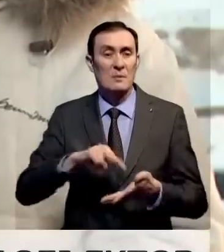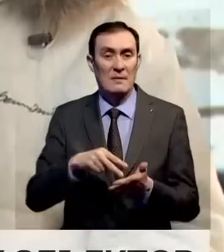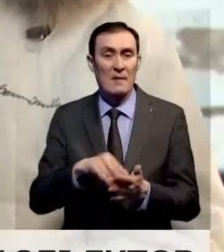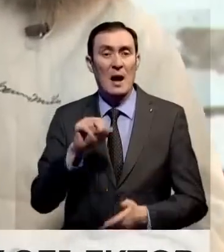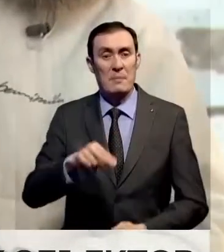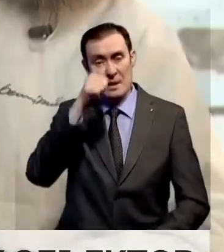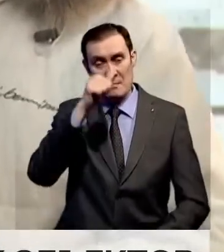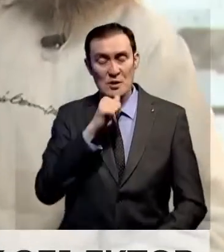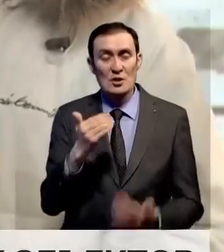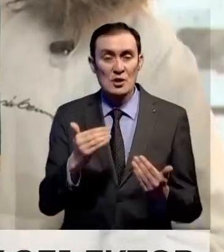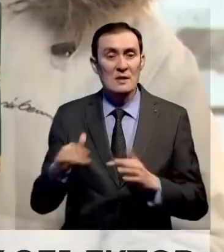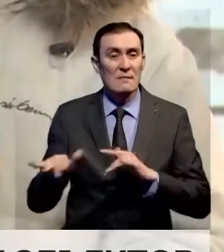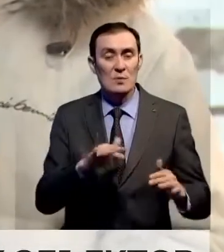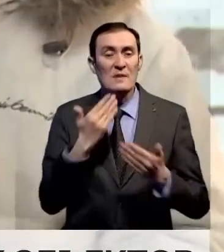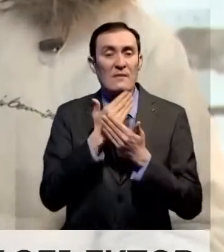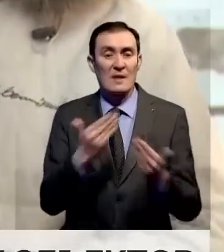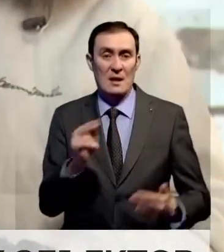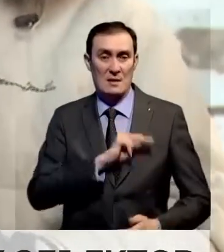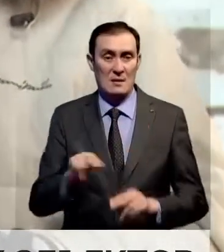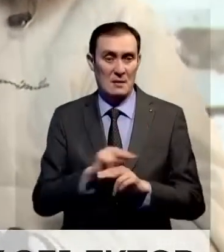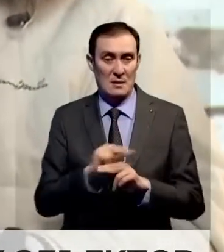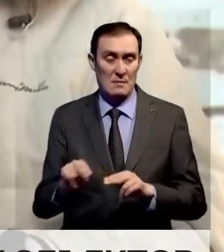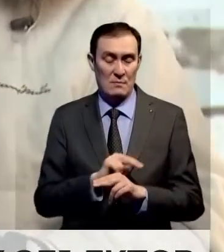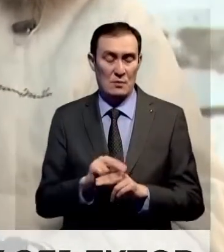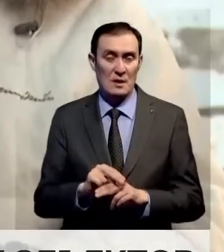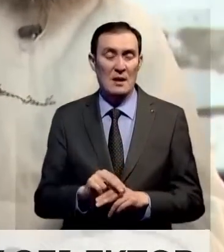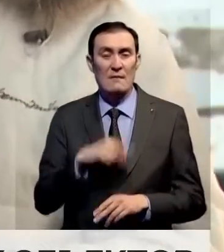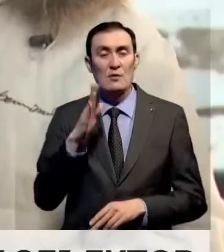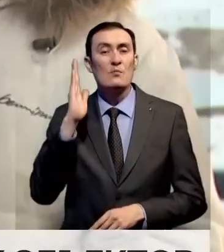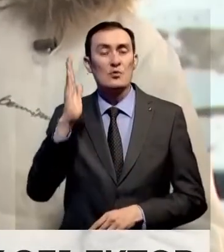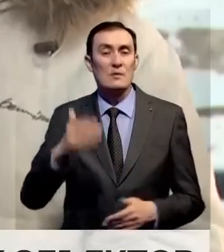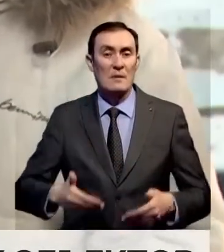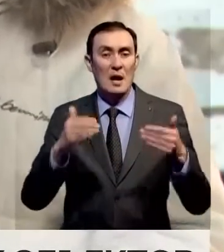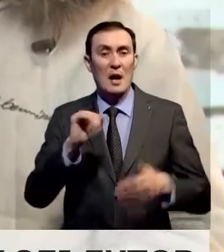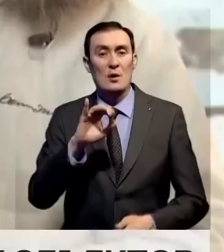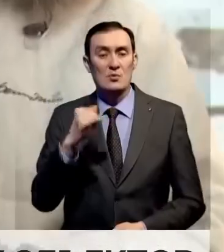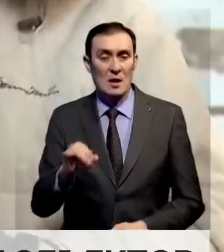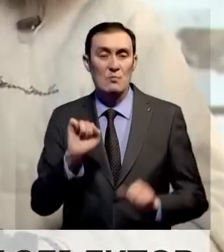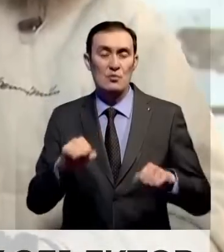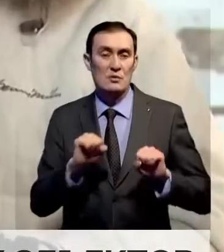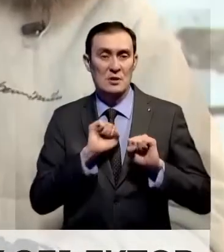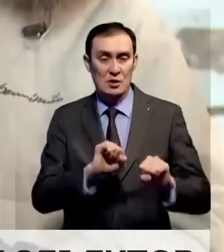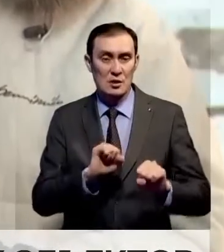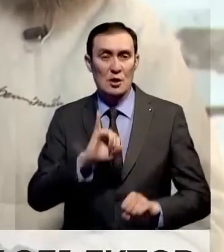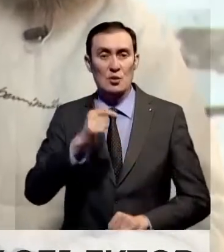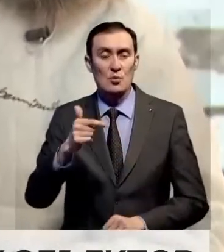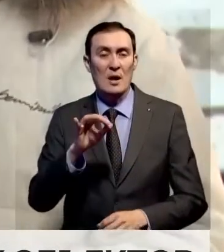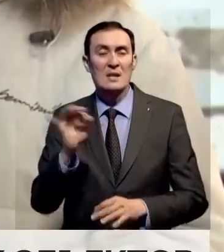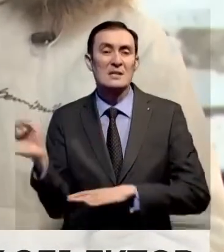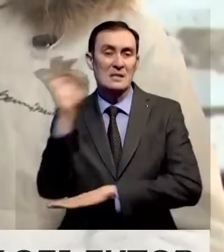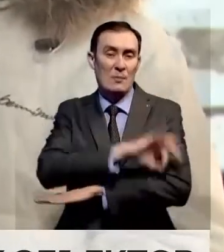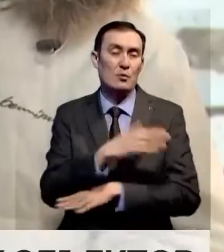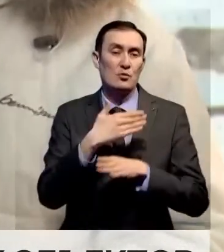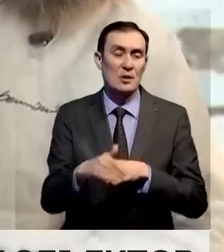апреле. И сейчас здесь ведутся финальные работы. Предполагается, что в будущем плотина Аюсай надежно защитит юго-западную часть Алматы от